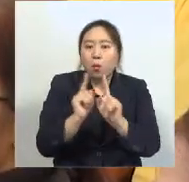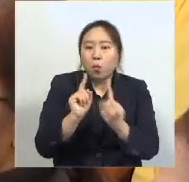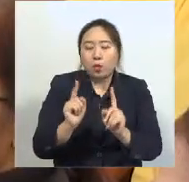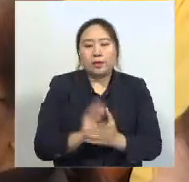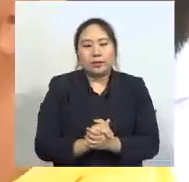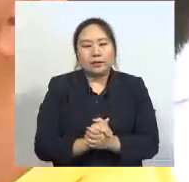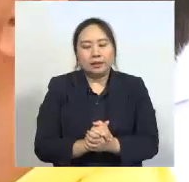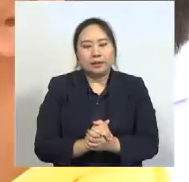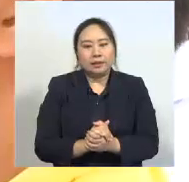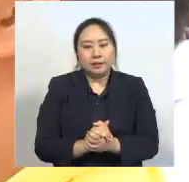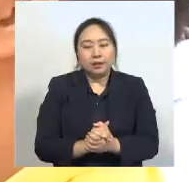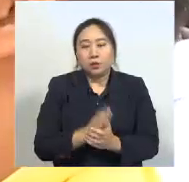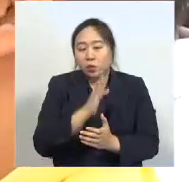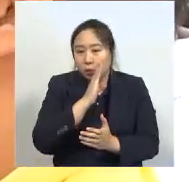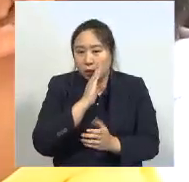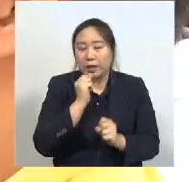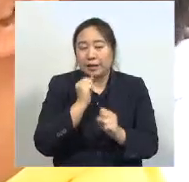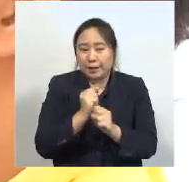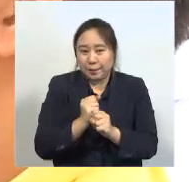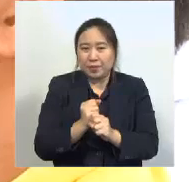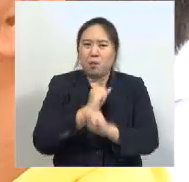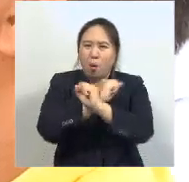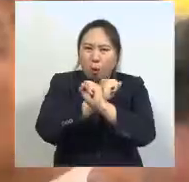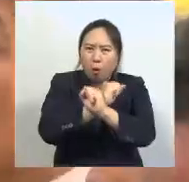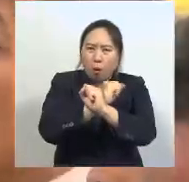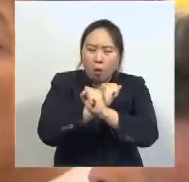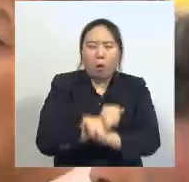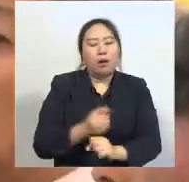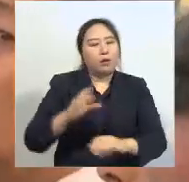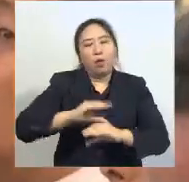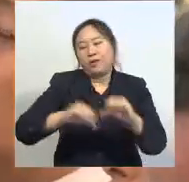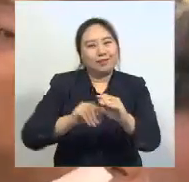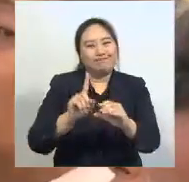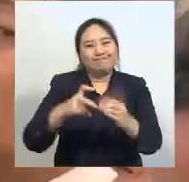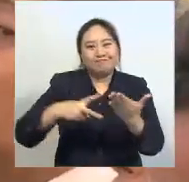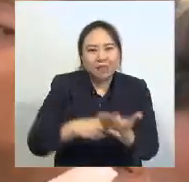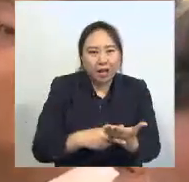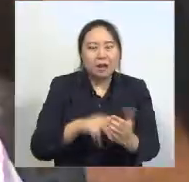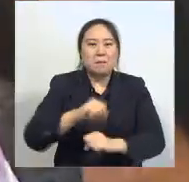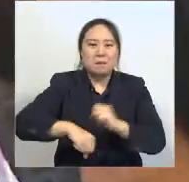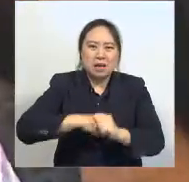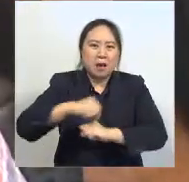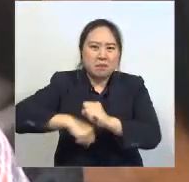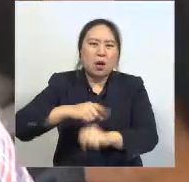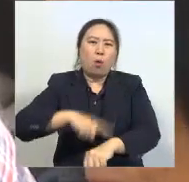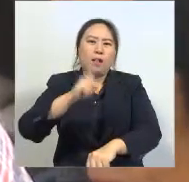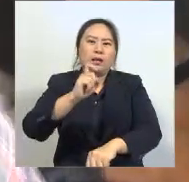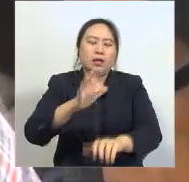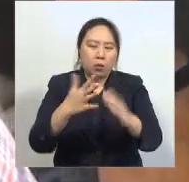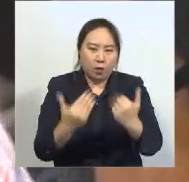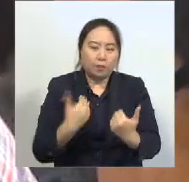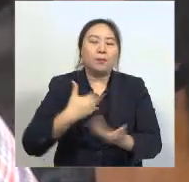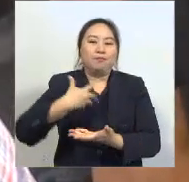ครับไม่พอครับแต่ถ้าต้านทุกวันมันก็สร้างไม่ได้เสียเวลามากี่ปีแล้วนะเพราะนั้นวันนี้สิ่งที่ผมอยากจะพูดกับเราแค่นี้